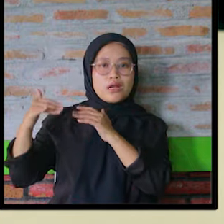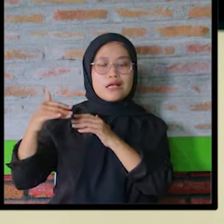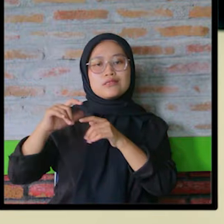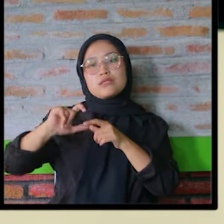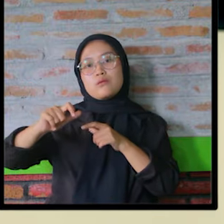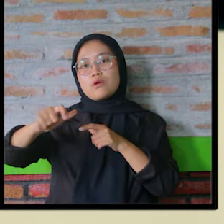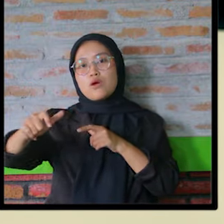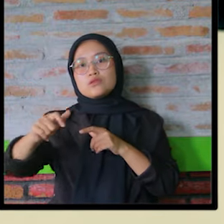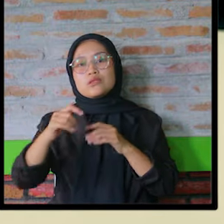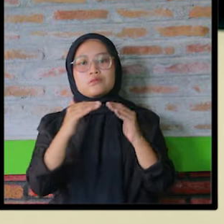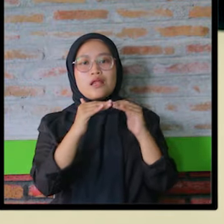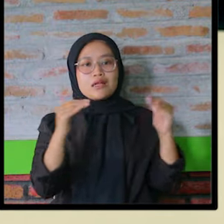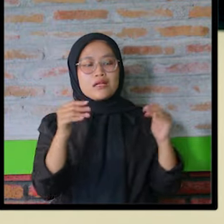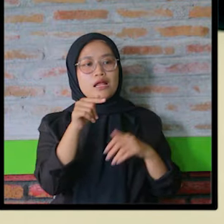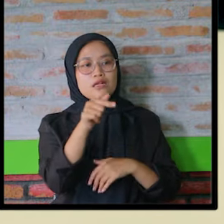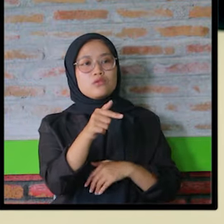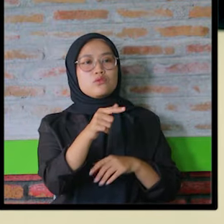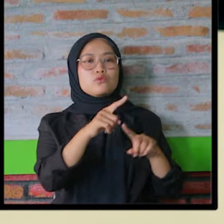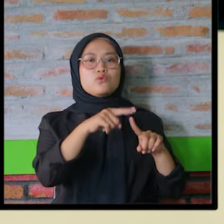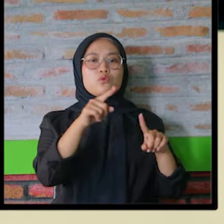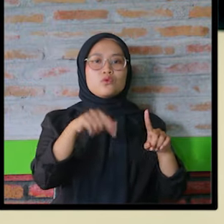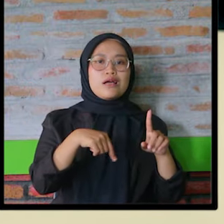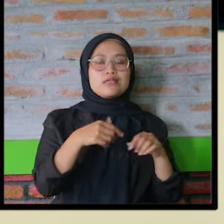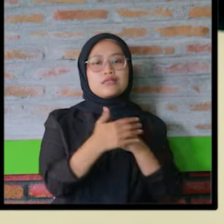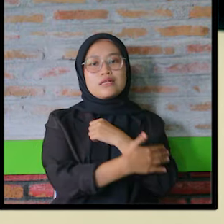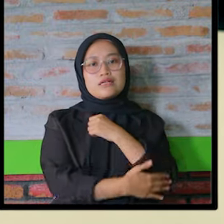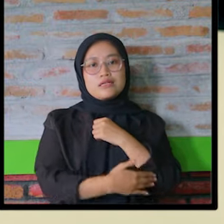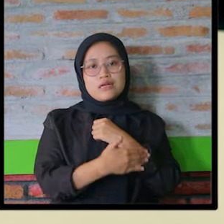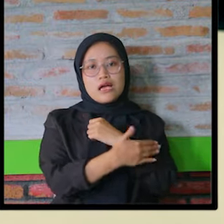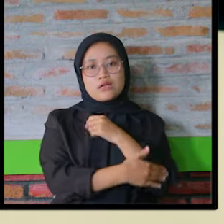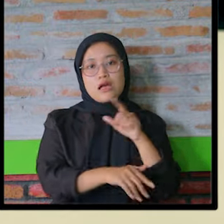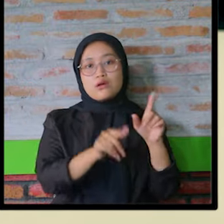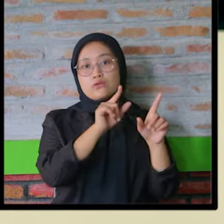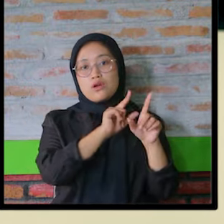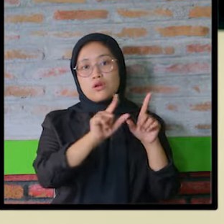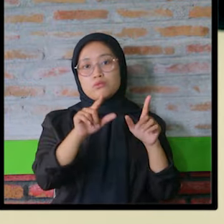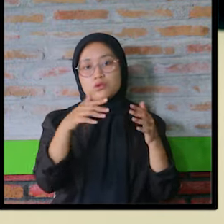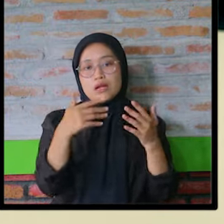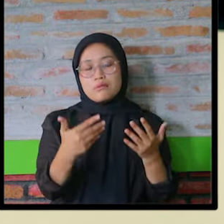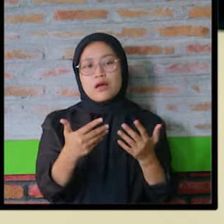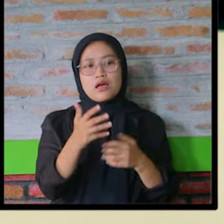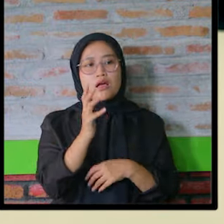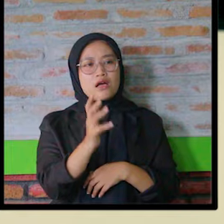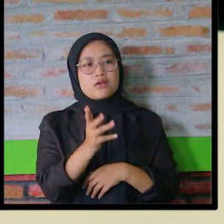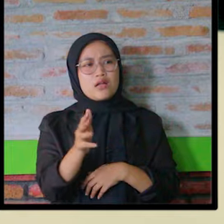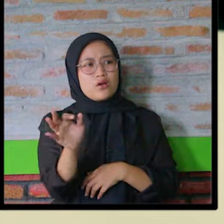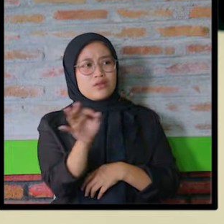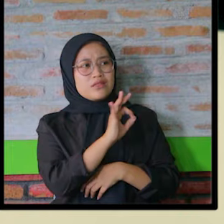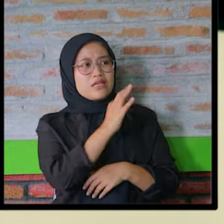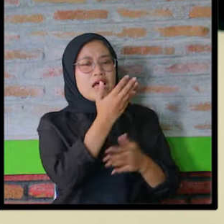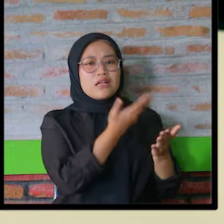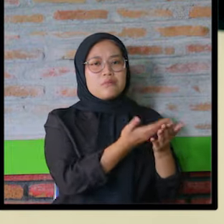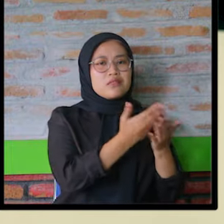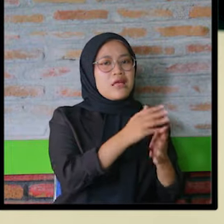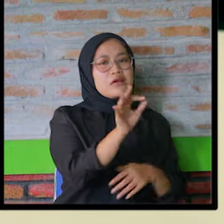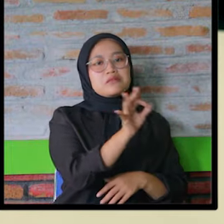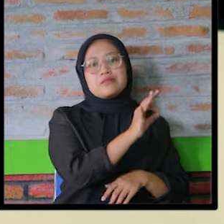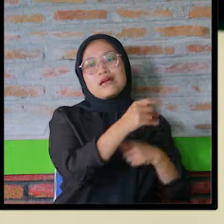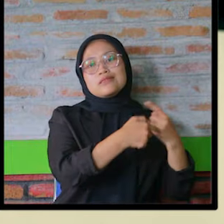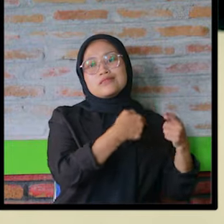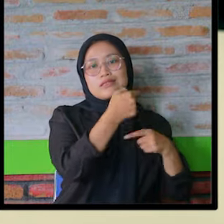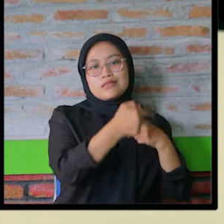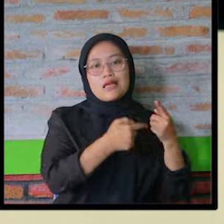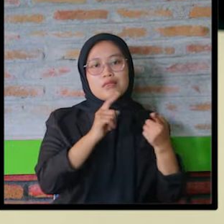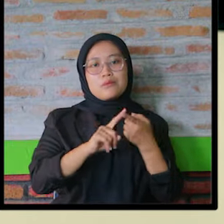itu kan tugasnya negara meski demikian nek enggak dikandani enggak cerita teman-teman juga enggak paham kan gitu maka kan harus